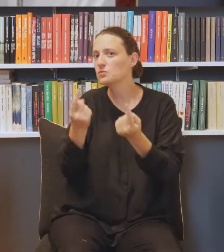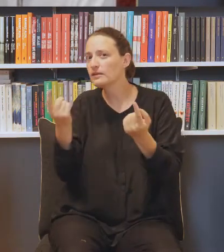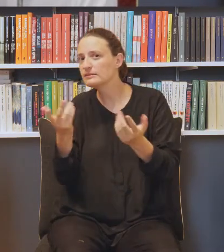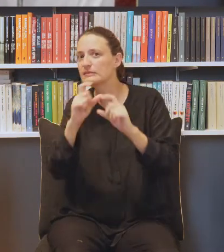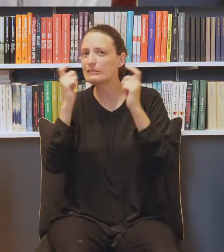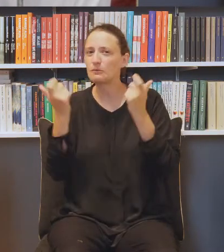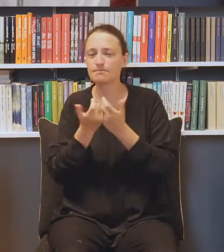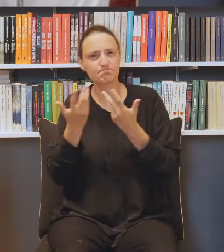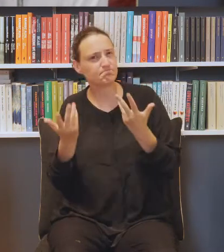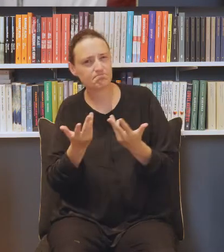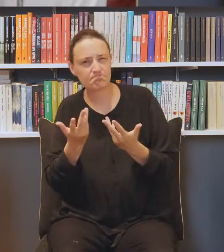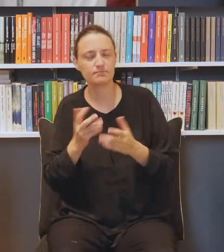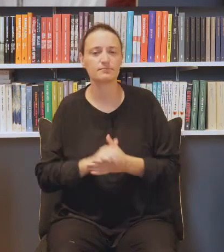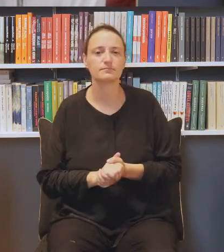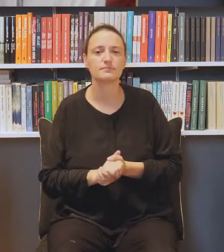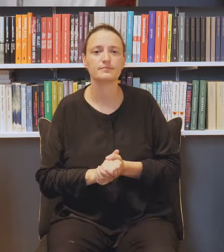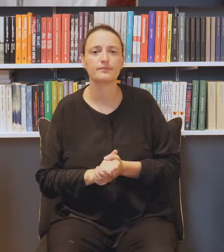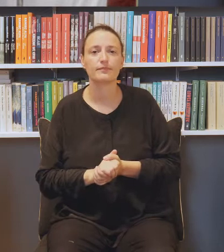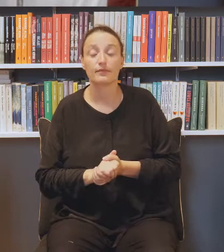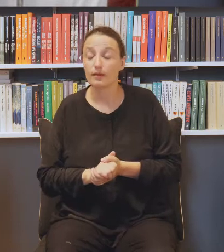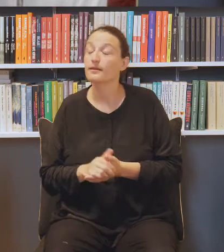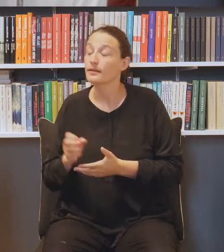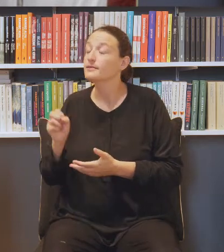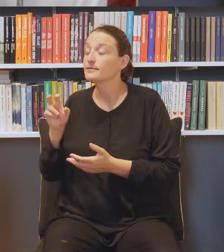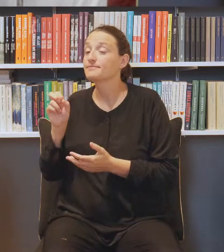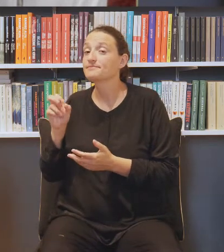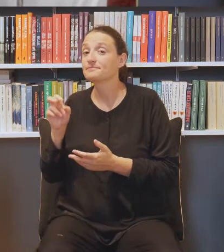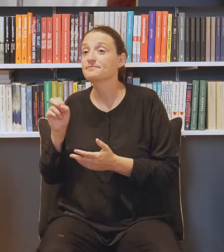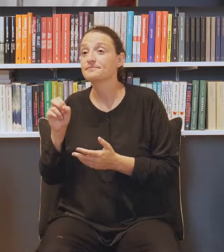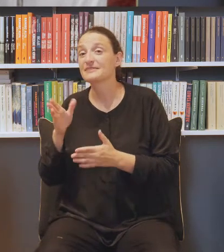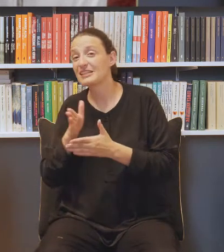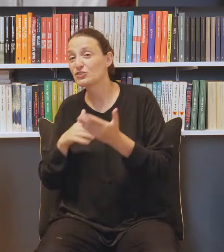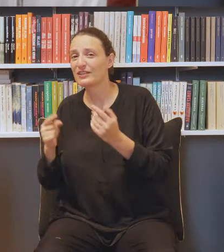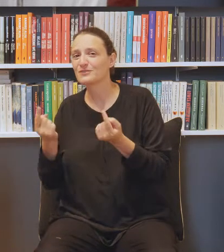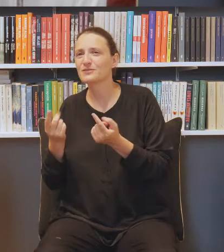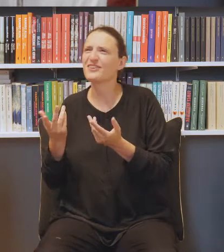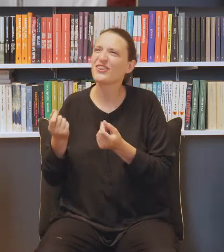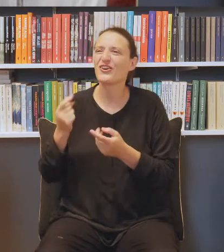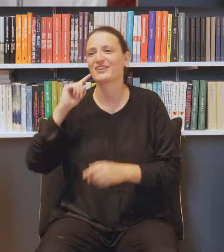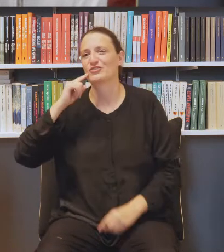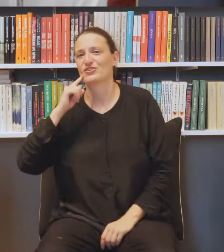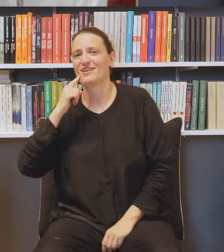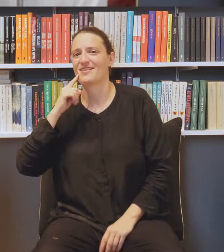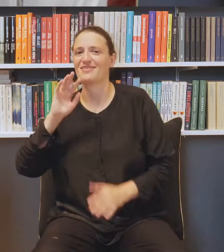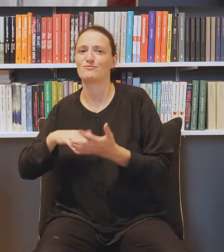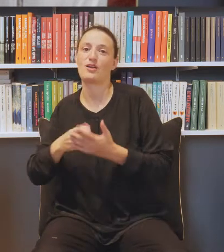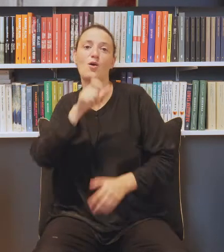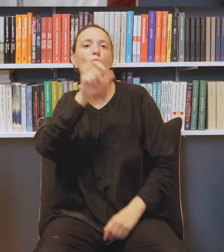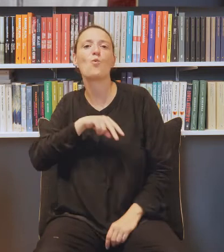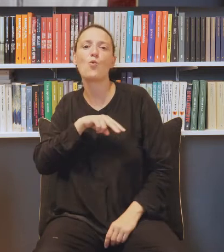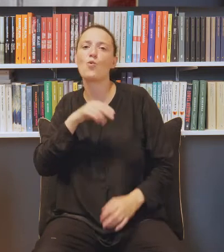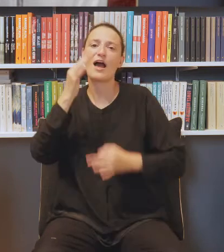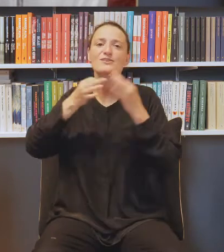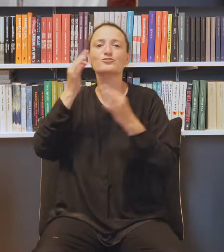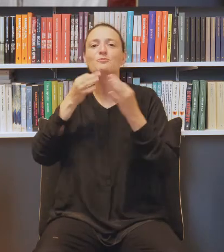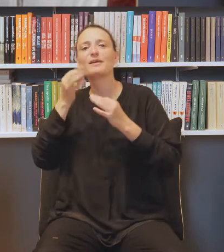tak, to jest te takie moje... W niektórych momentach to przybiera taką formę żartu, na przykład Ula śpiewa sobie piosenkę